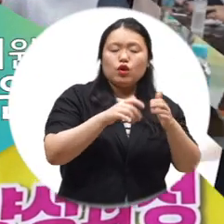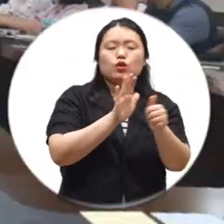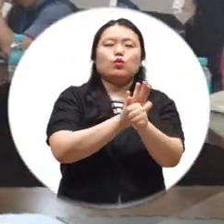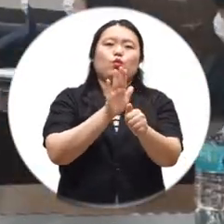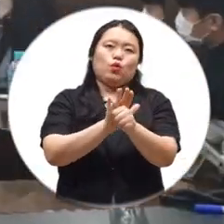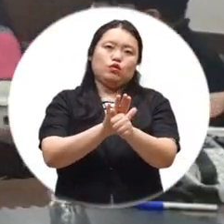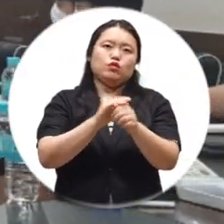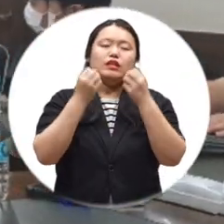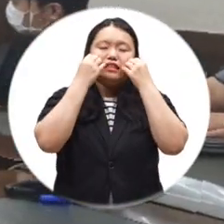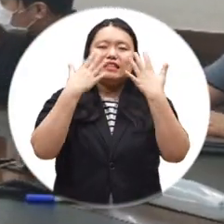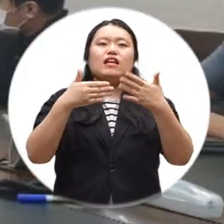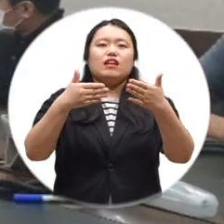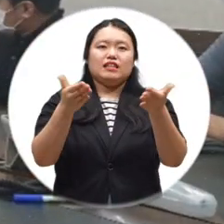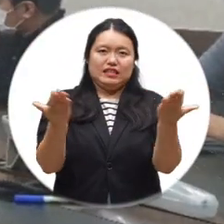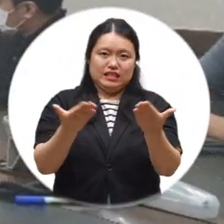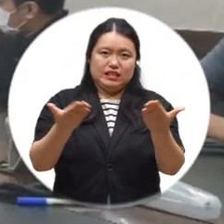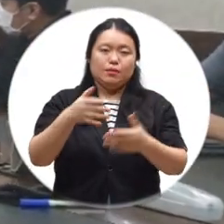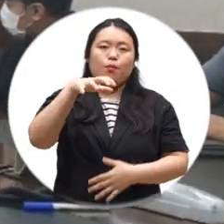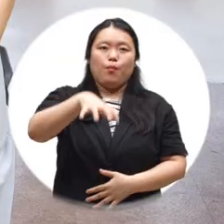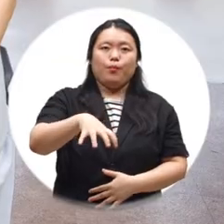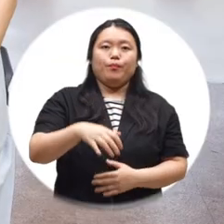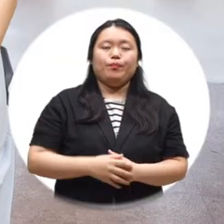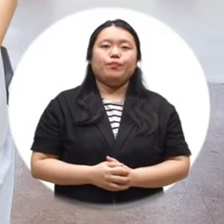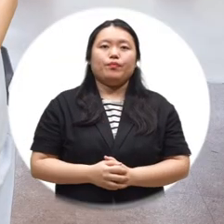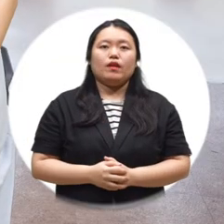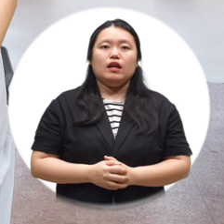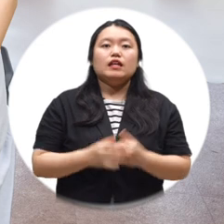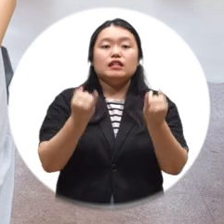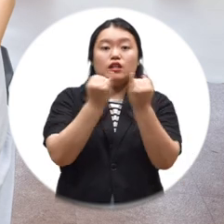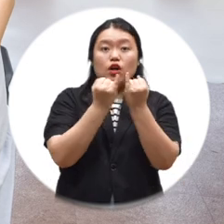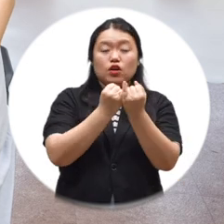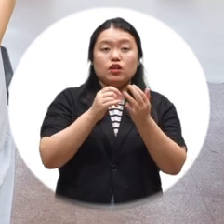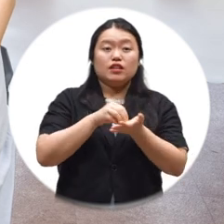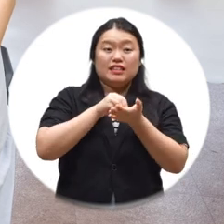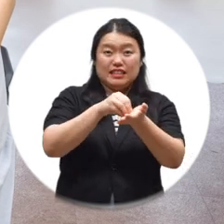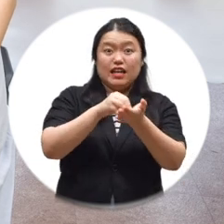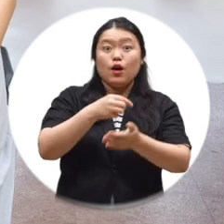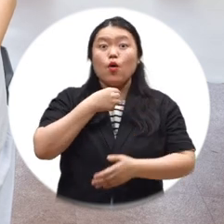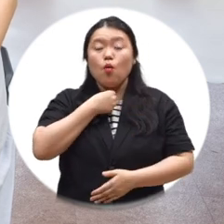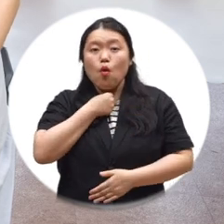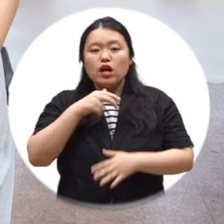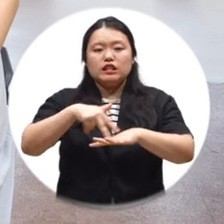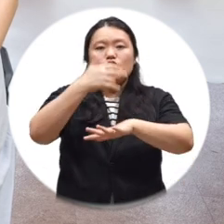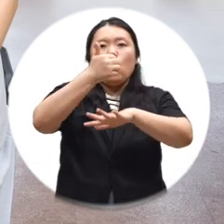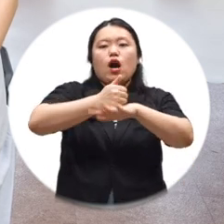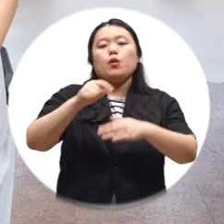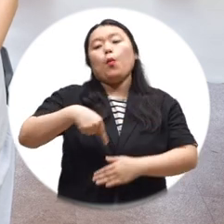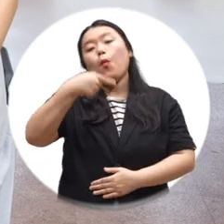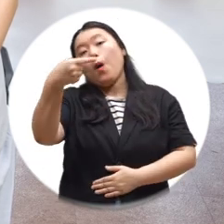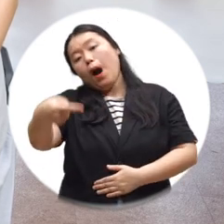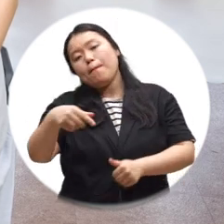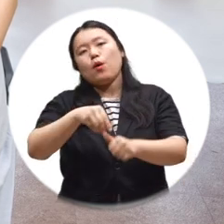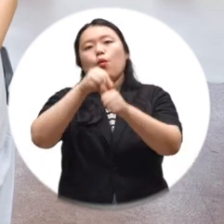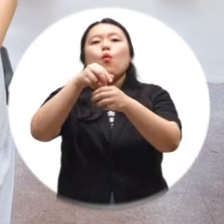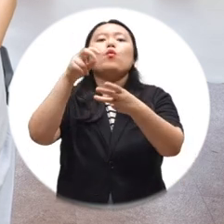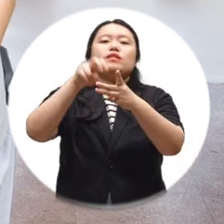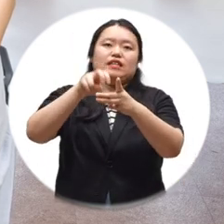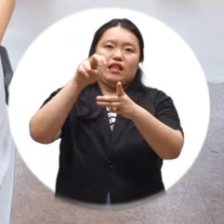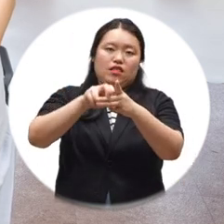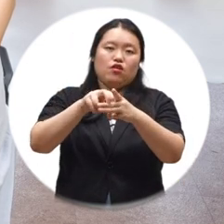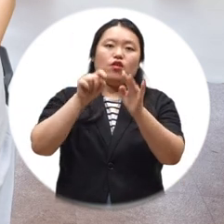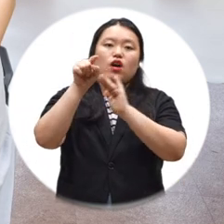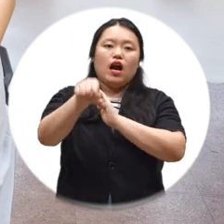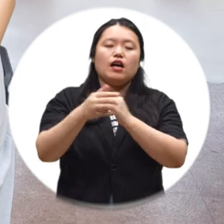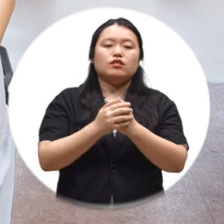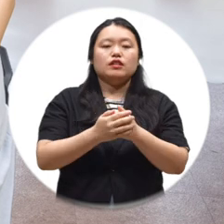시흥 여성 새로 일하기 본부. 취업을 희망하는 여성이라면 정왕역 건너편 시흥 고용센터 5층으로